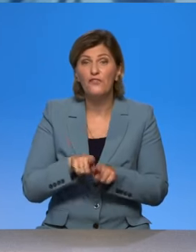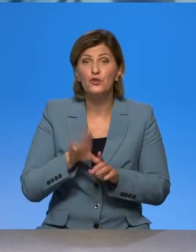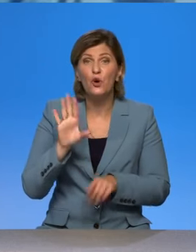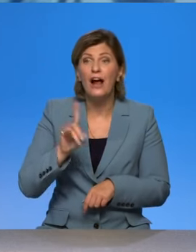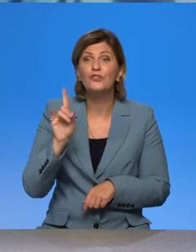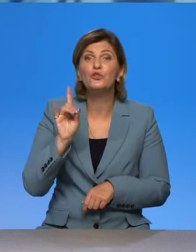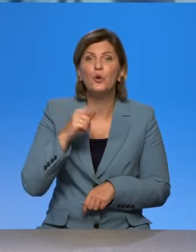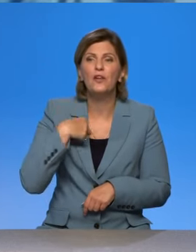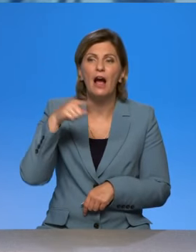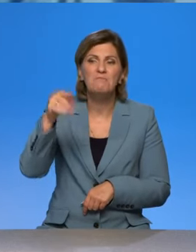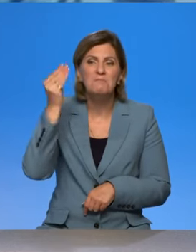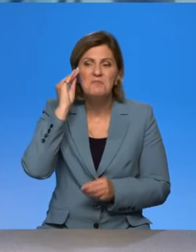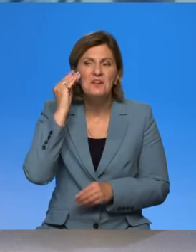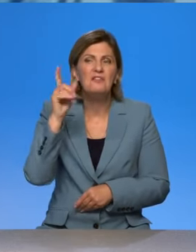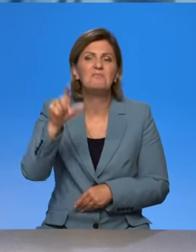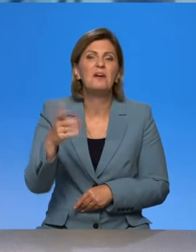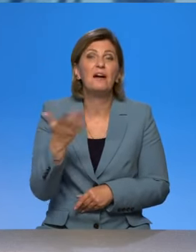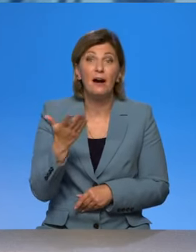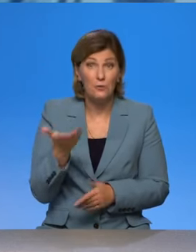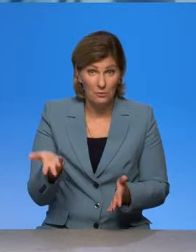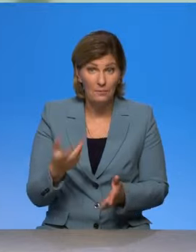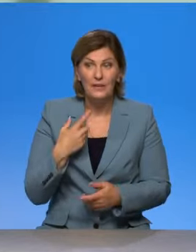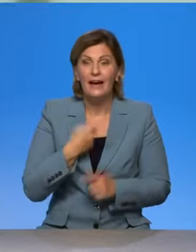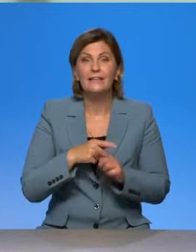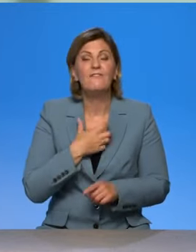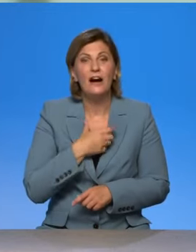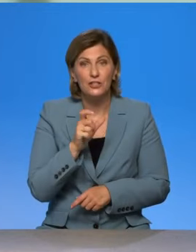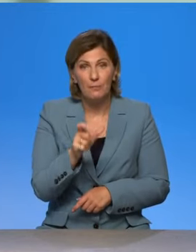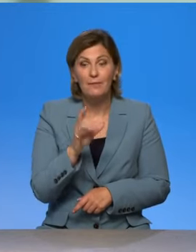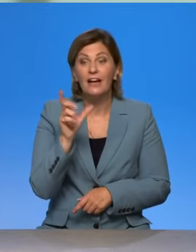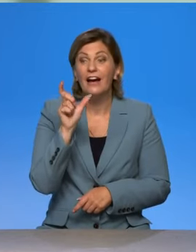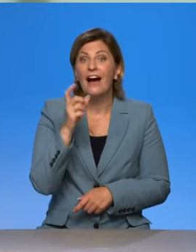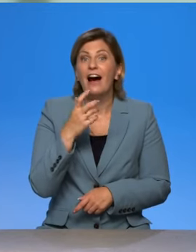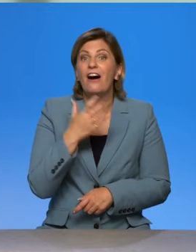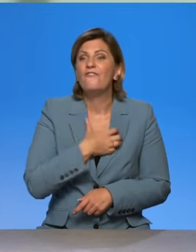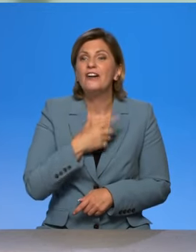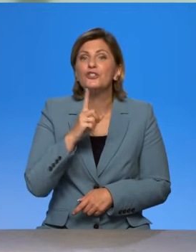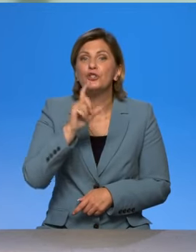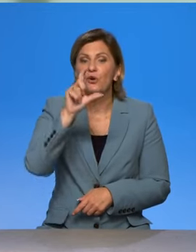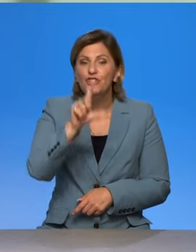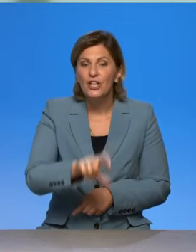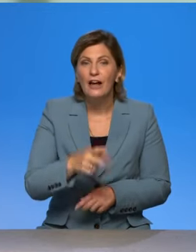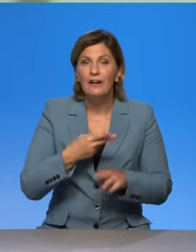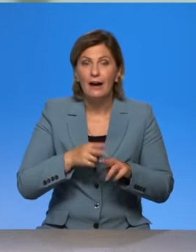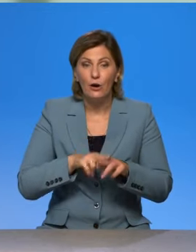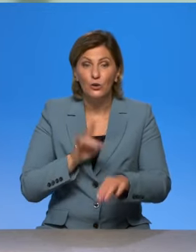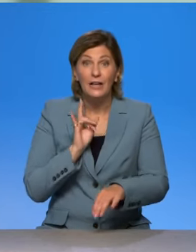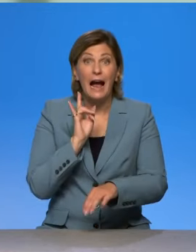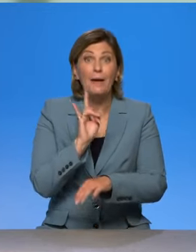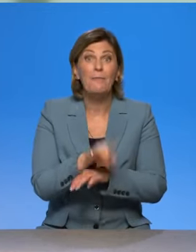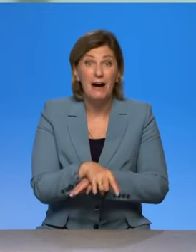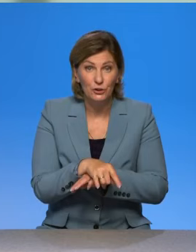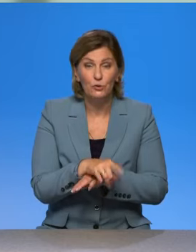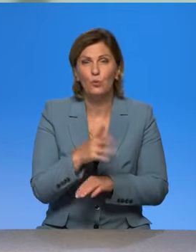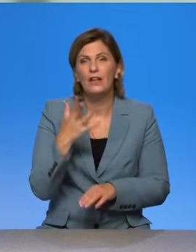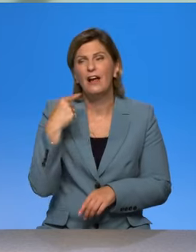репутации, это действительно очень важный момент. И важный момент, что человек, который обманул, ну, неважно на каком уровне, на личностном